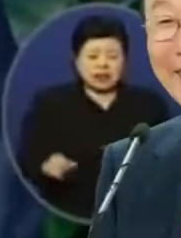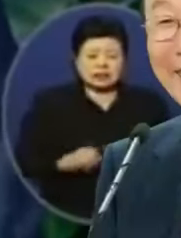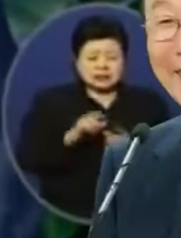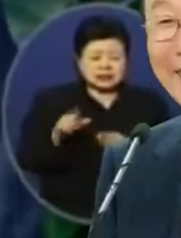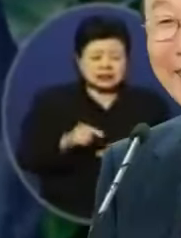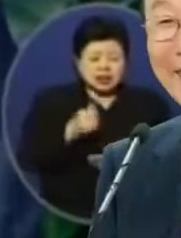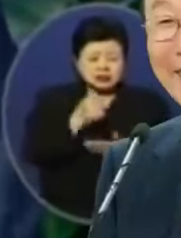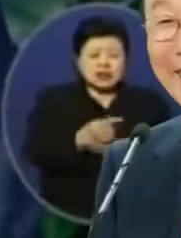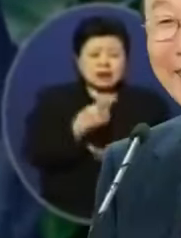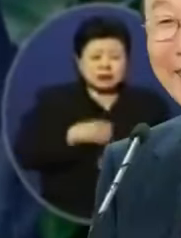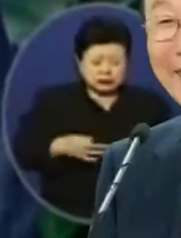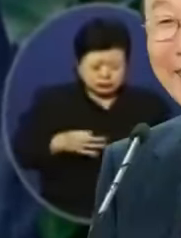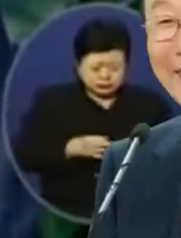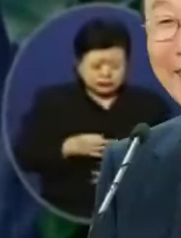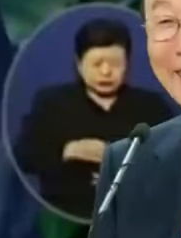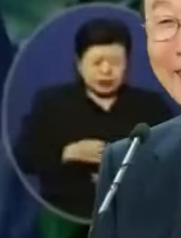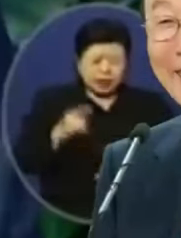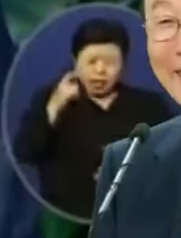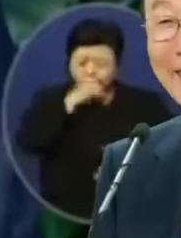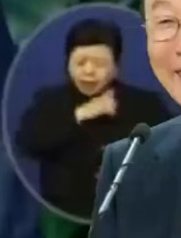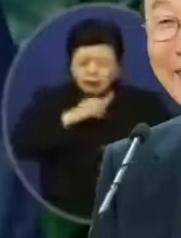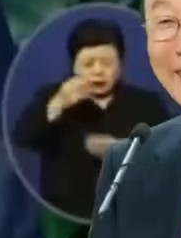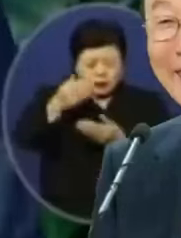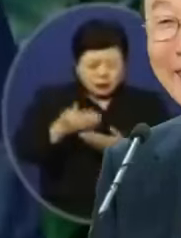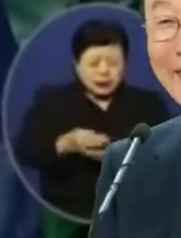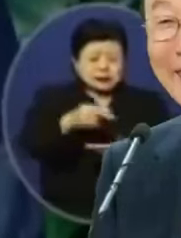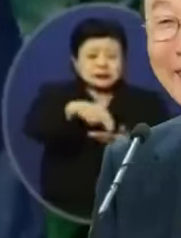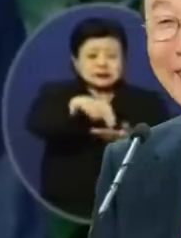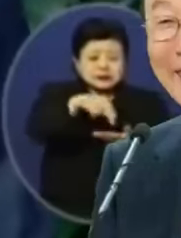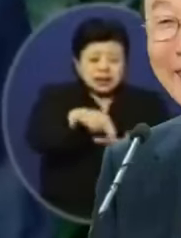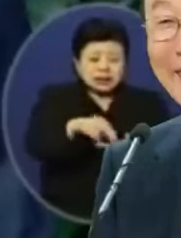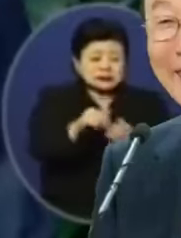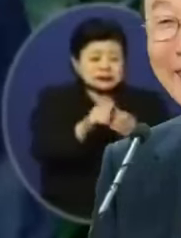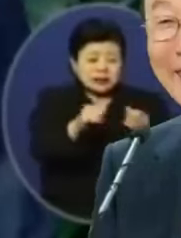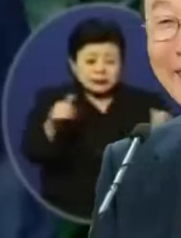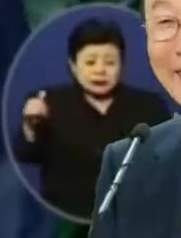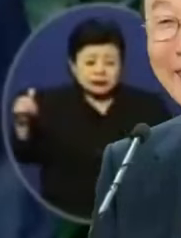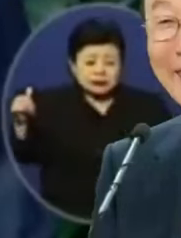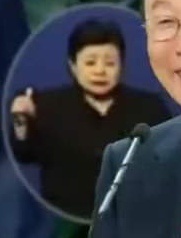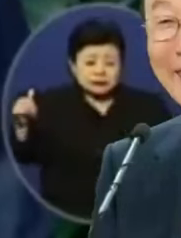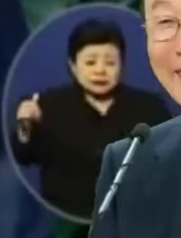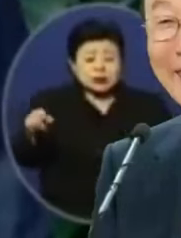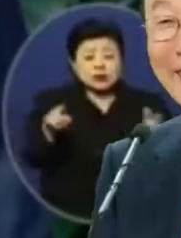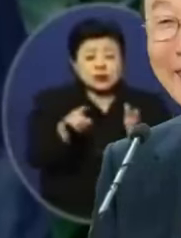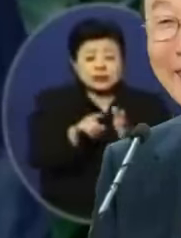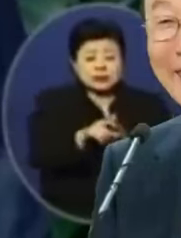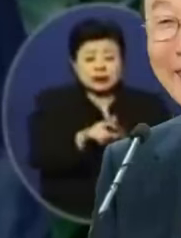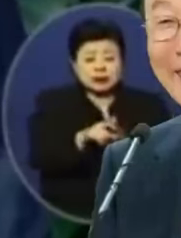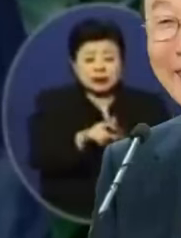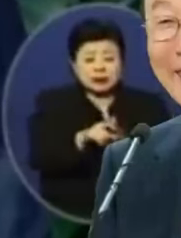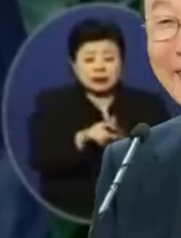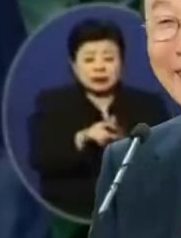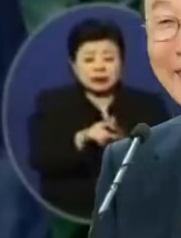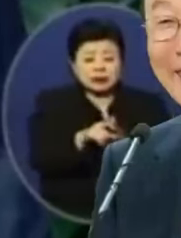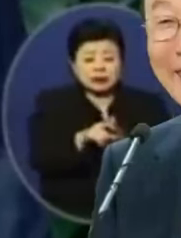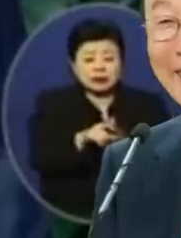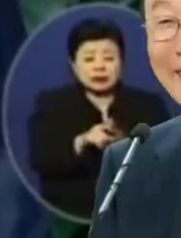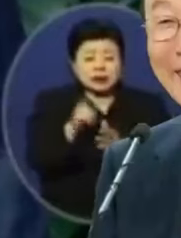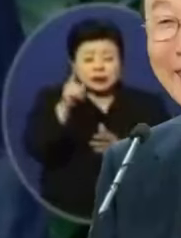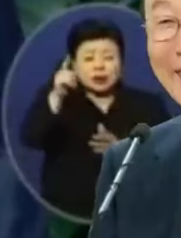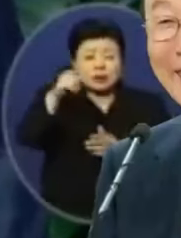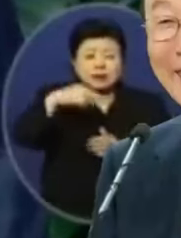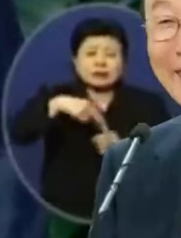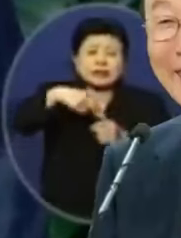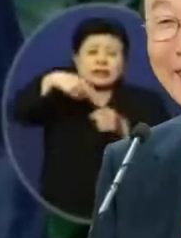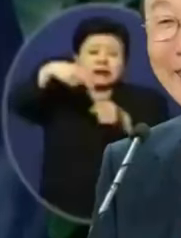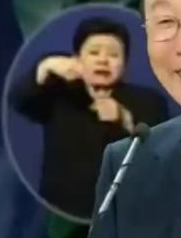세상에서 죄를 짓고 불의하고 추악하고 버림을 받아야 마땅한 사람들을 위해서 높이 매달릴